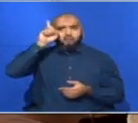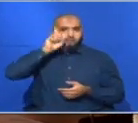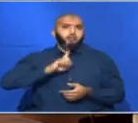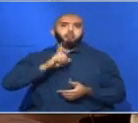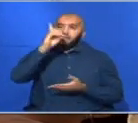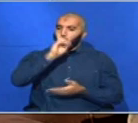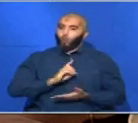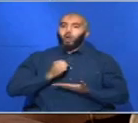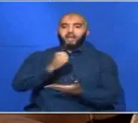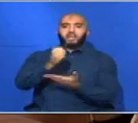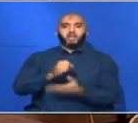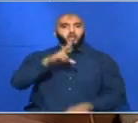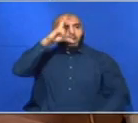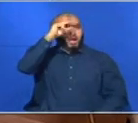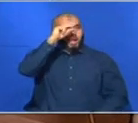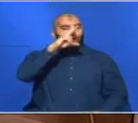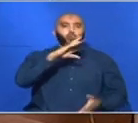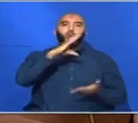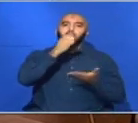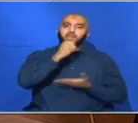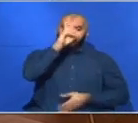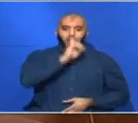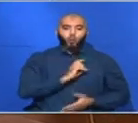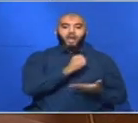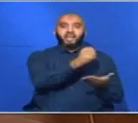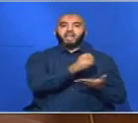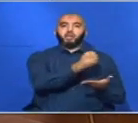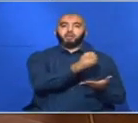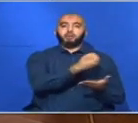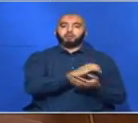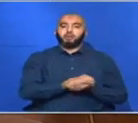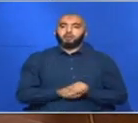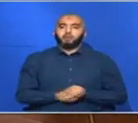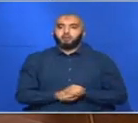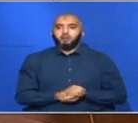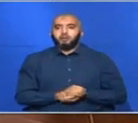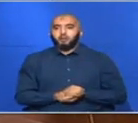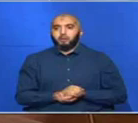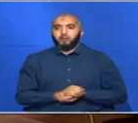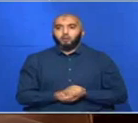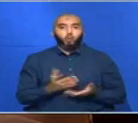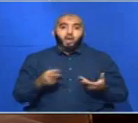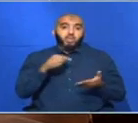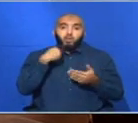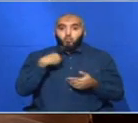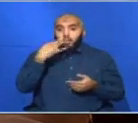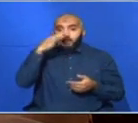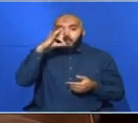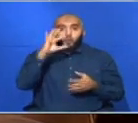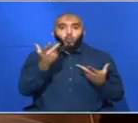مما ترك الوالدان والاقربون هذا الكلام الذي قراته عليكم ما هو قران كريم